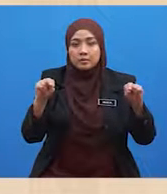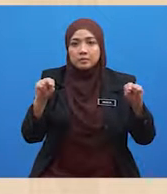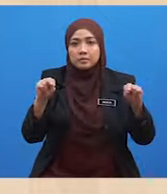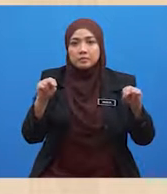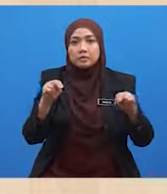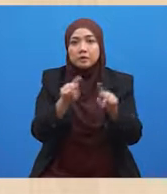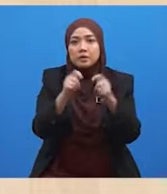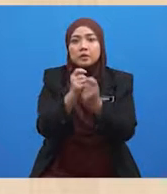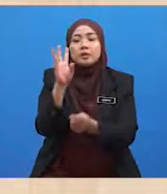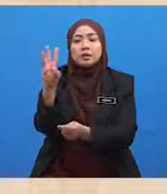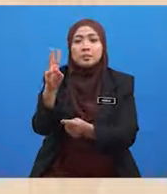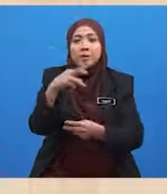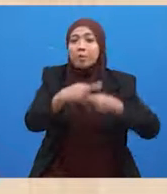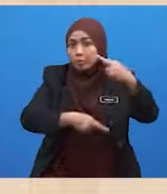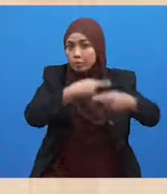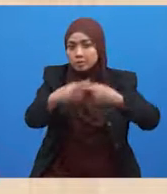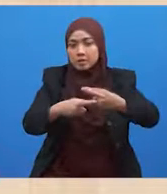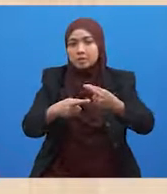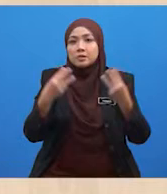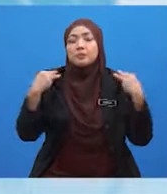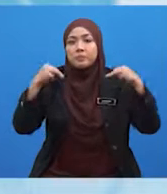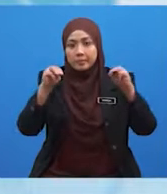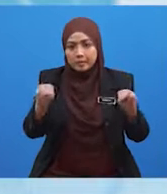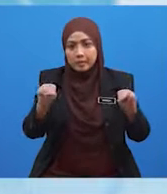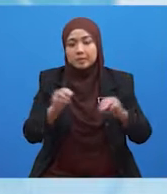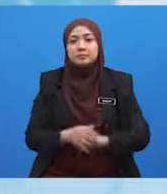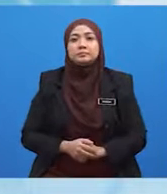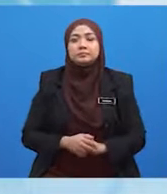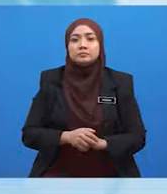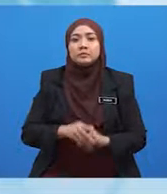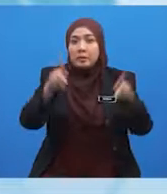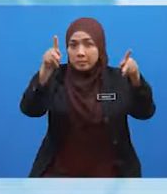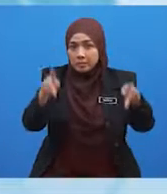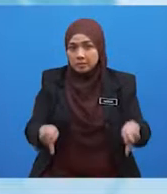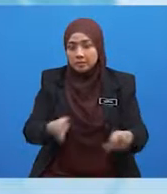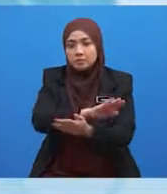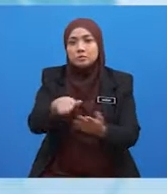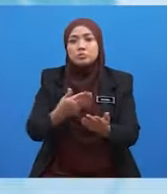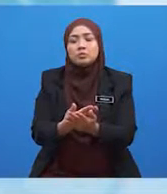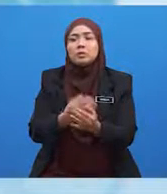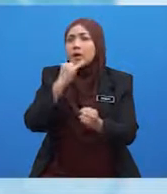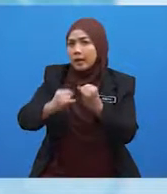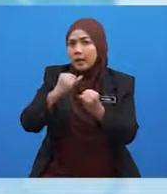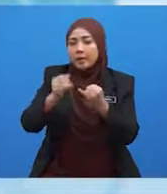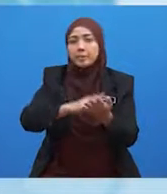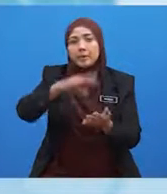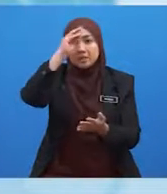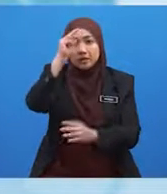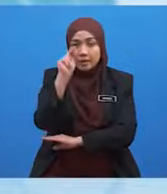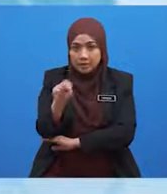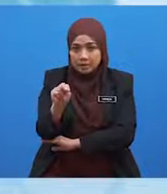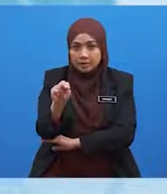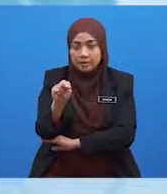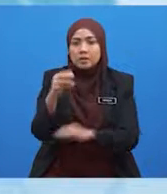khususnya proses pemasaran Hai pelajar-pelajar Di akhir pembelajaran Nanti